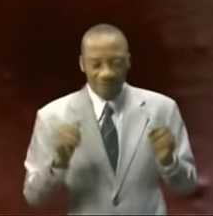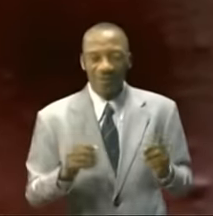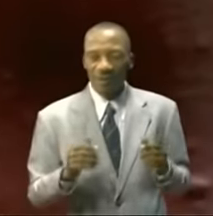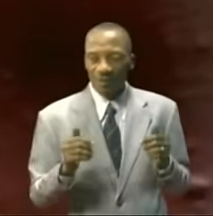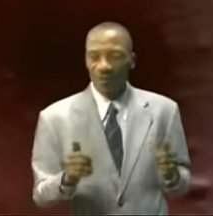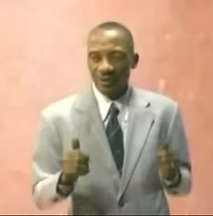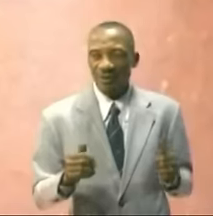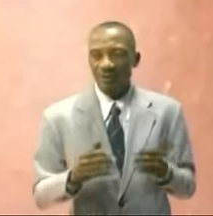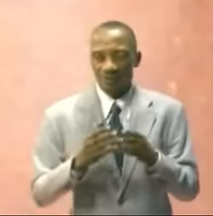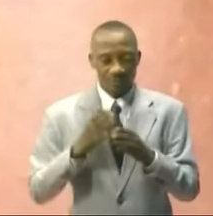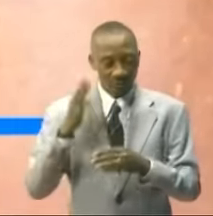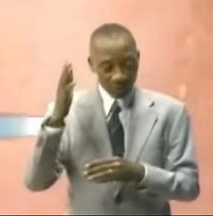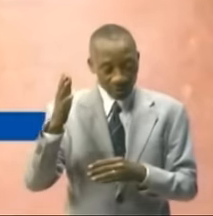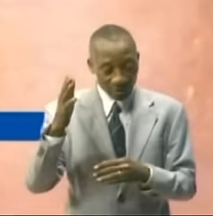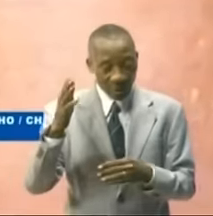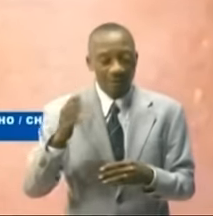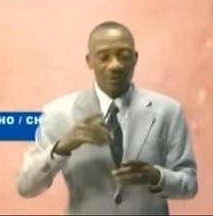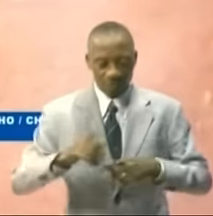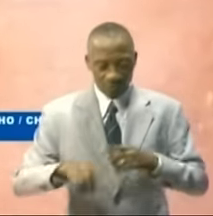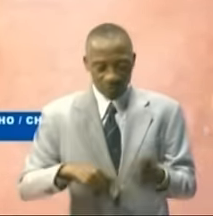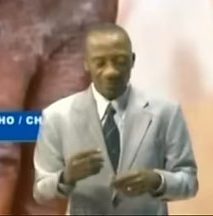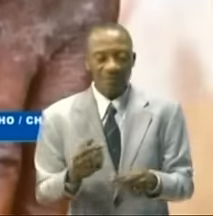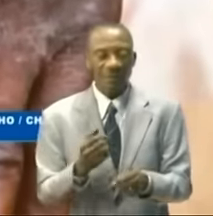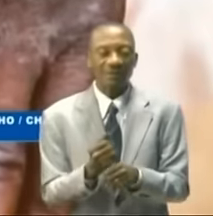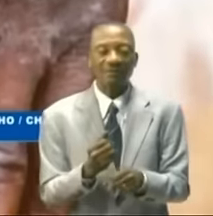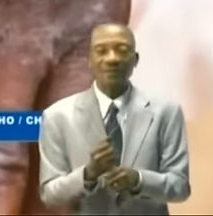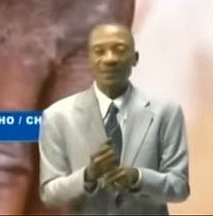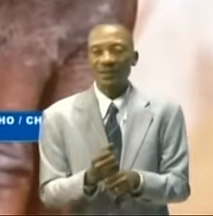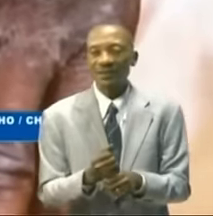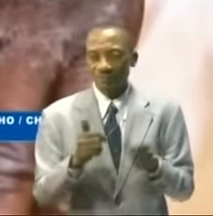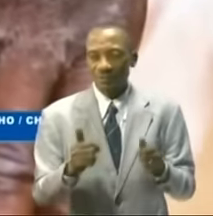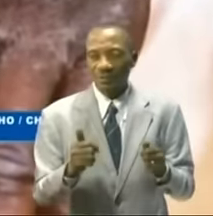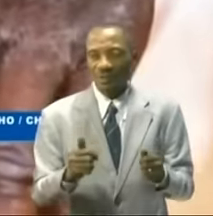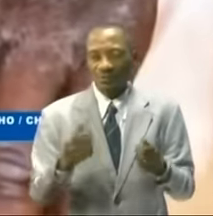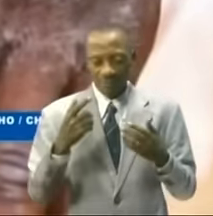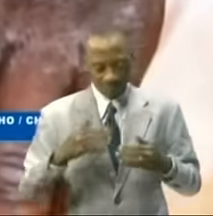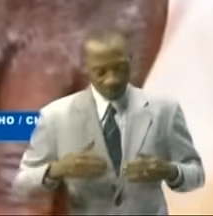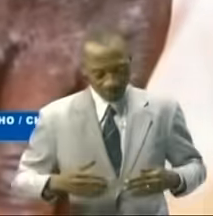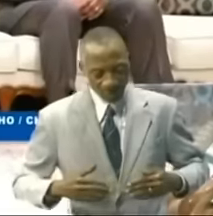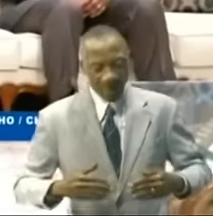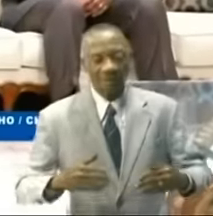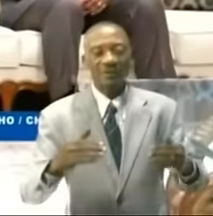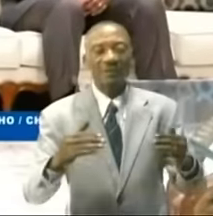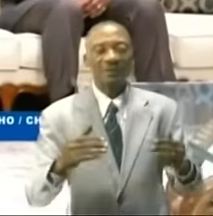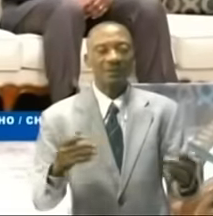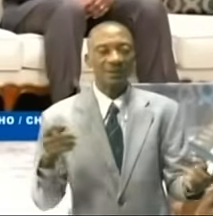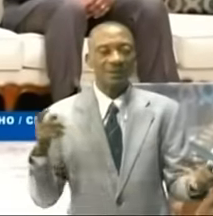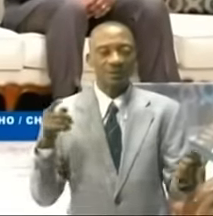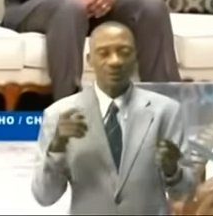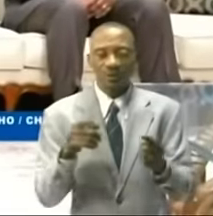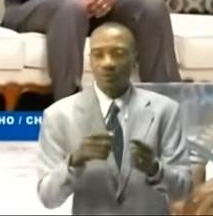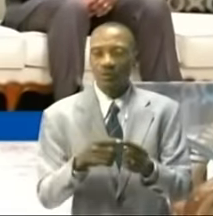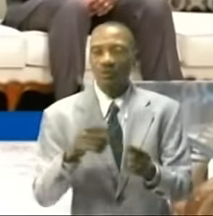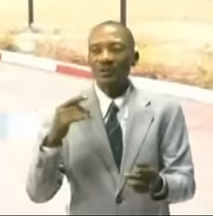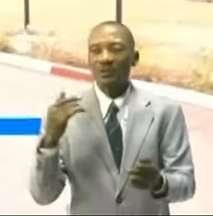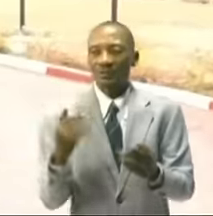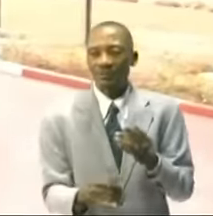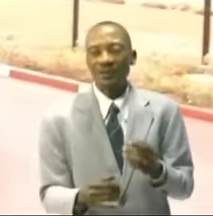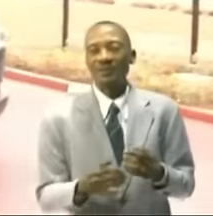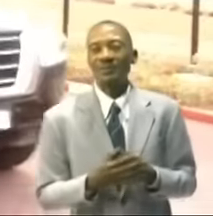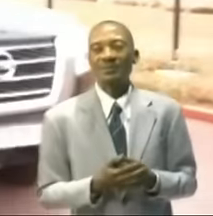Afrique en fournissant une orientation stratégique et un soutien aux 55 États membres de l'Union